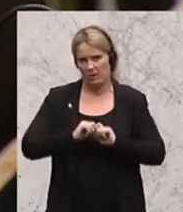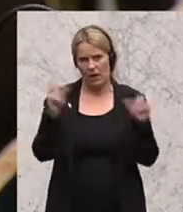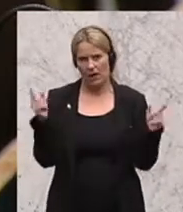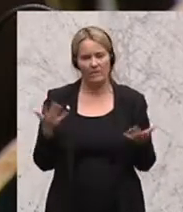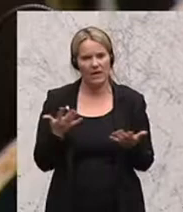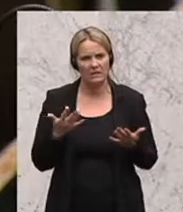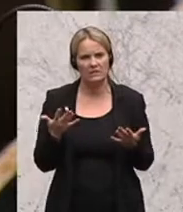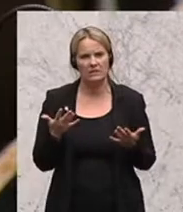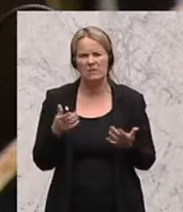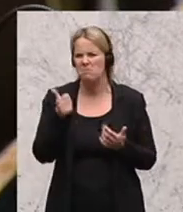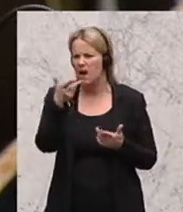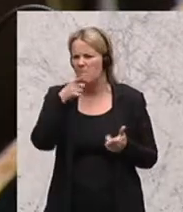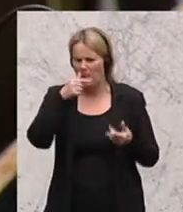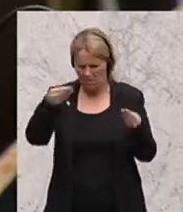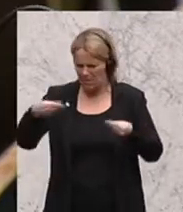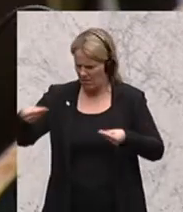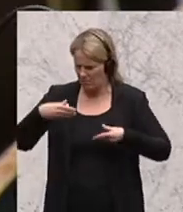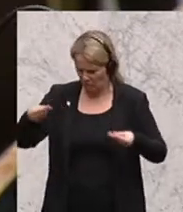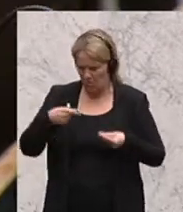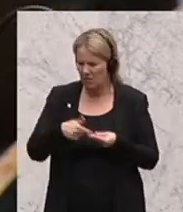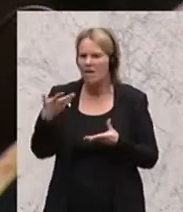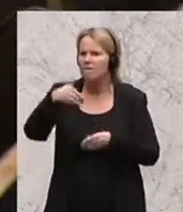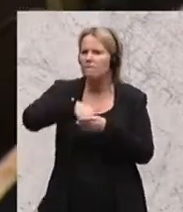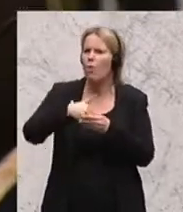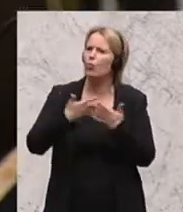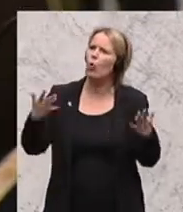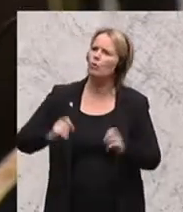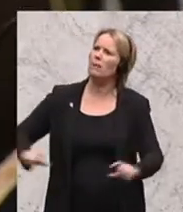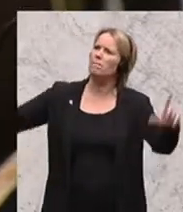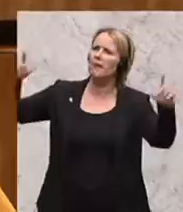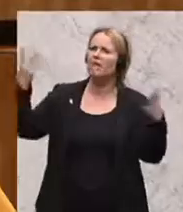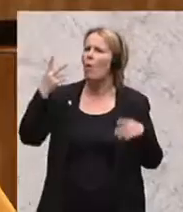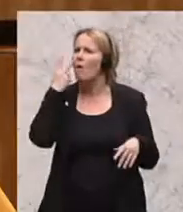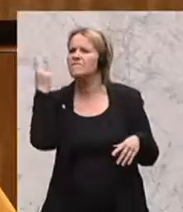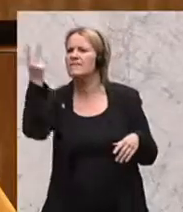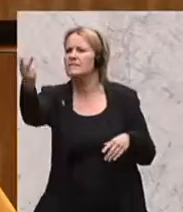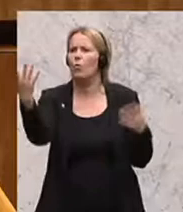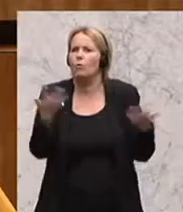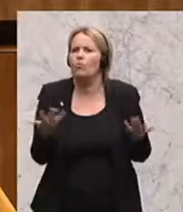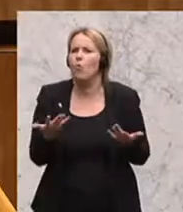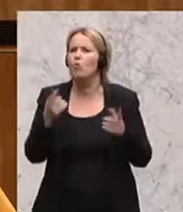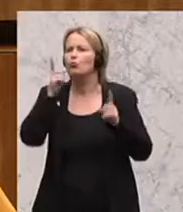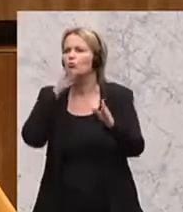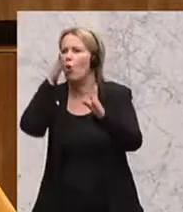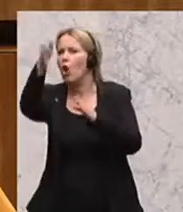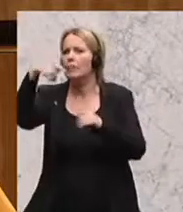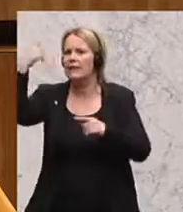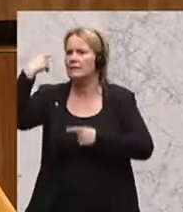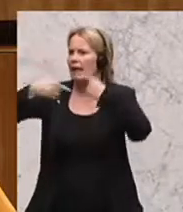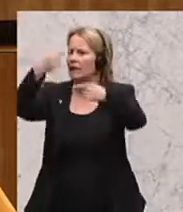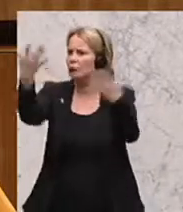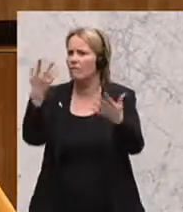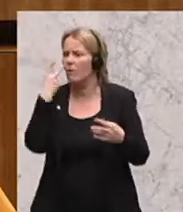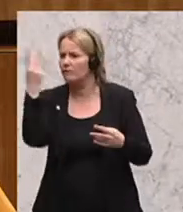also die paar Papierl, die wir bis jetzt gesehen haben, wo ist das große Bild, wo ist diese Vision, wohin soll die nächste Generation gehen